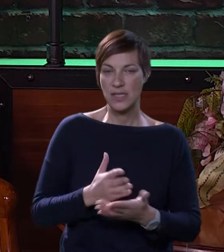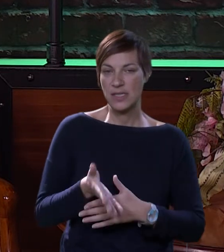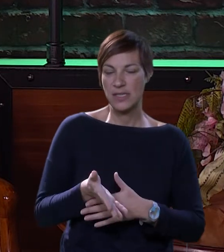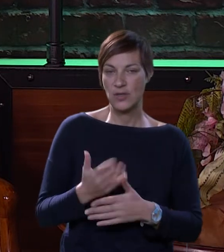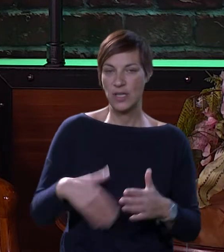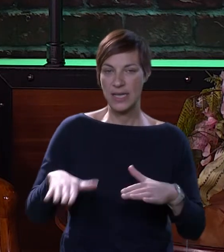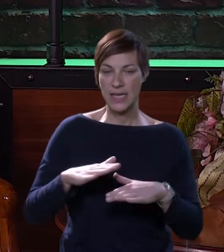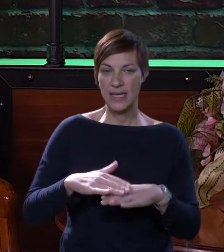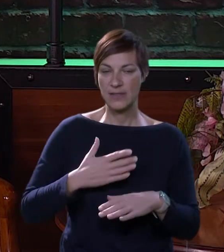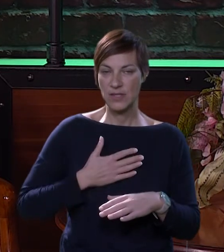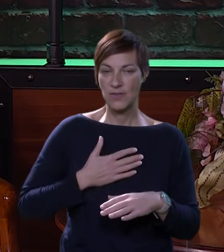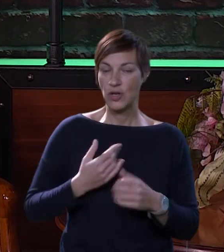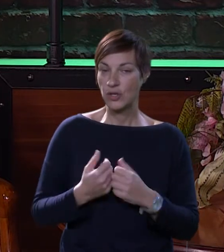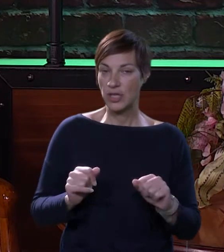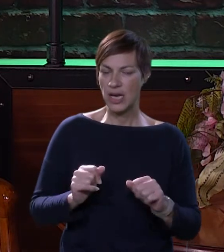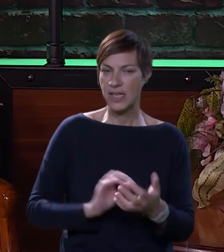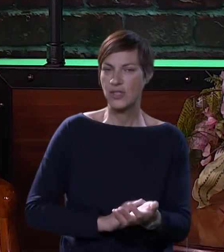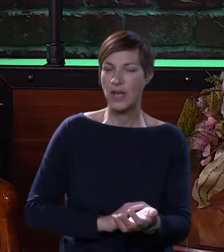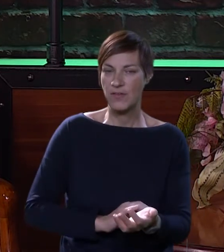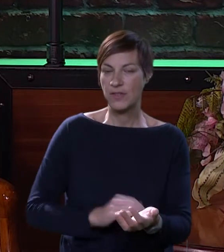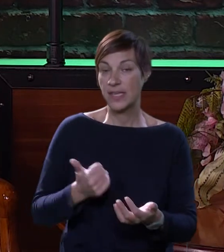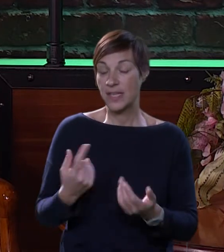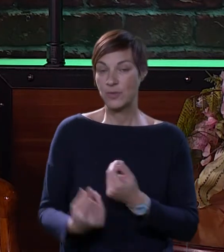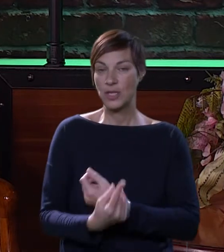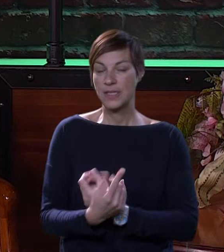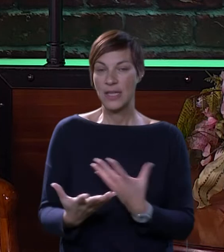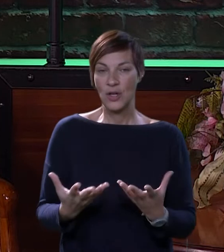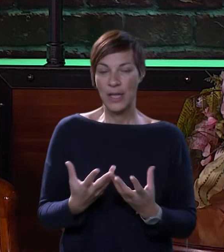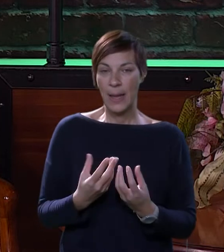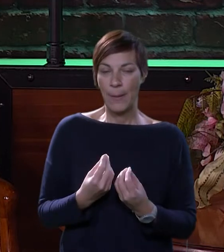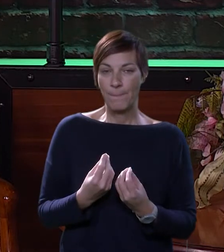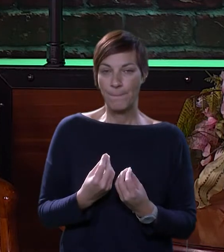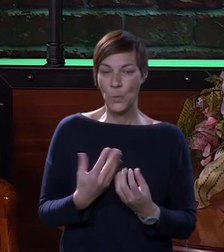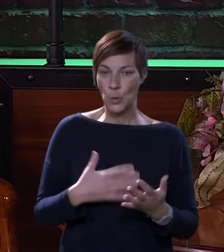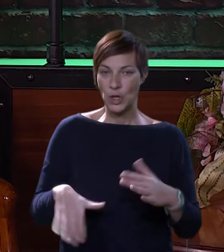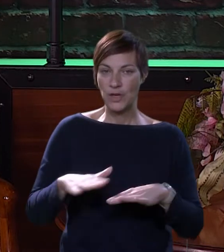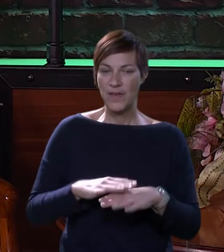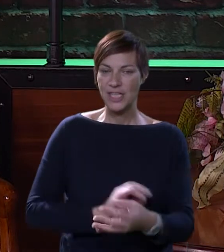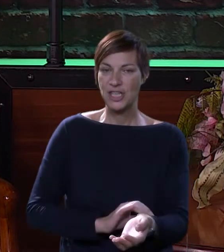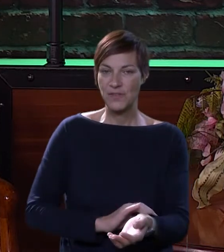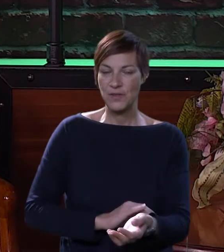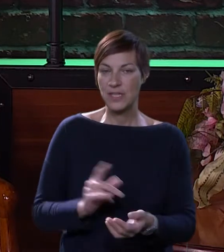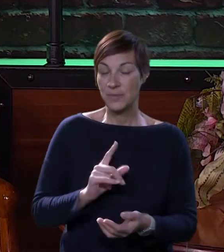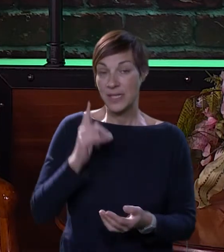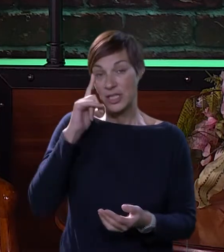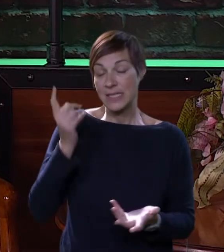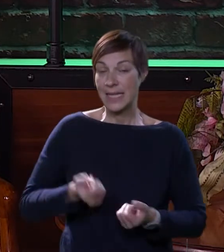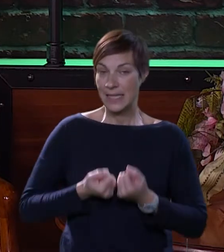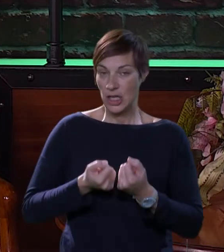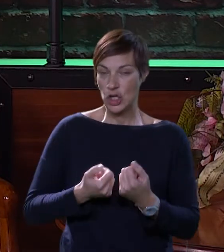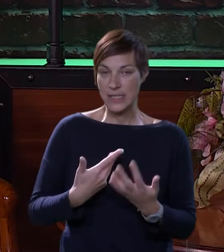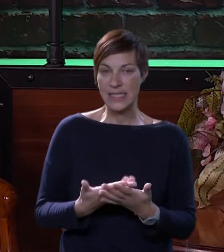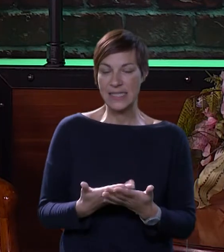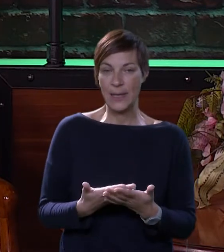kroz koje oni razvijaju svoju toleranciju na frustraciju, jer jednom će im se dogoditi puno veće frustracije pa se neće znati